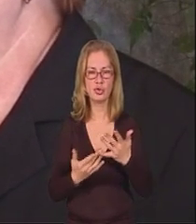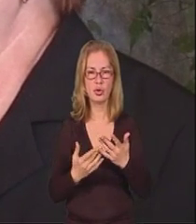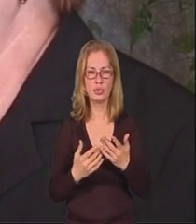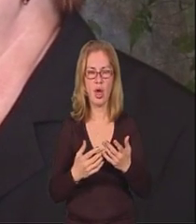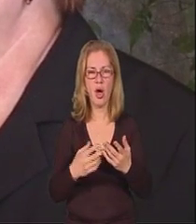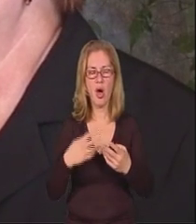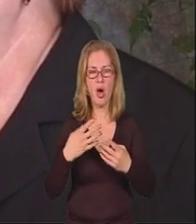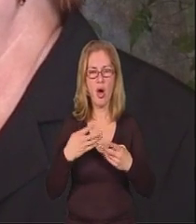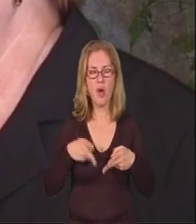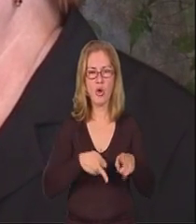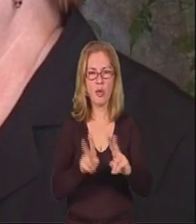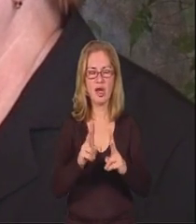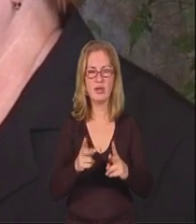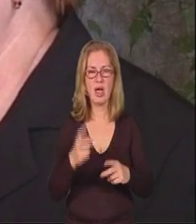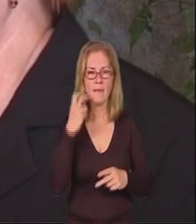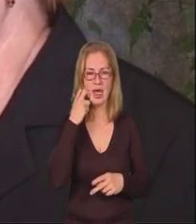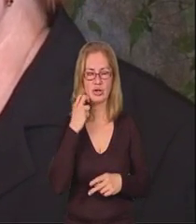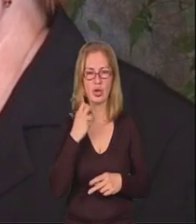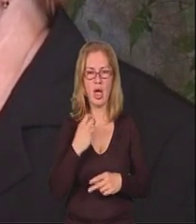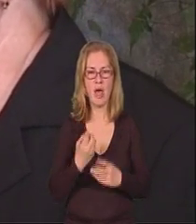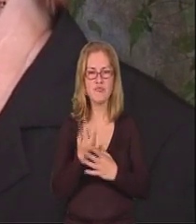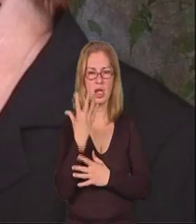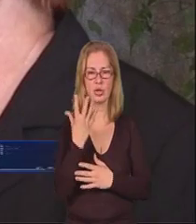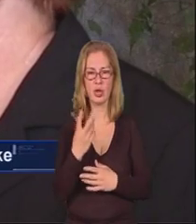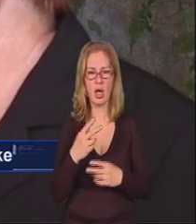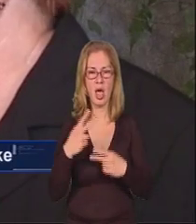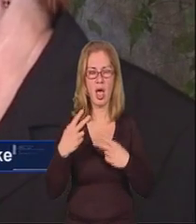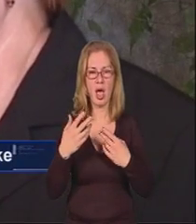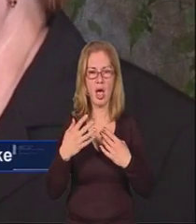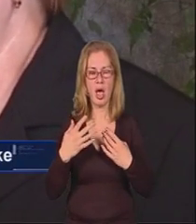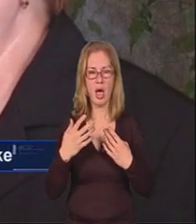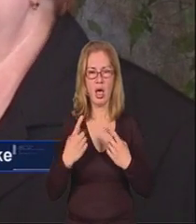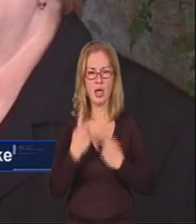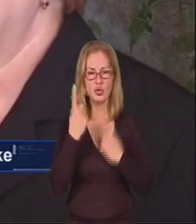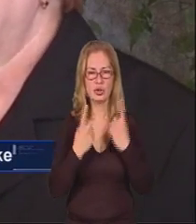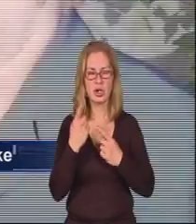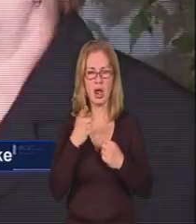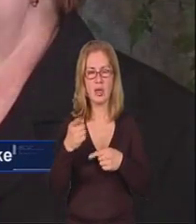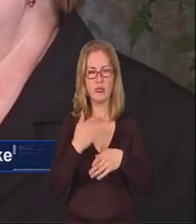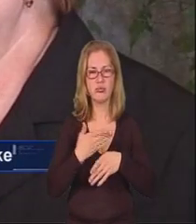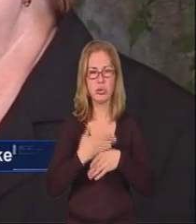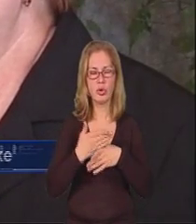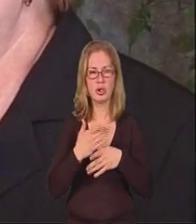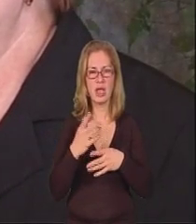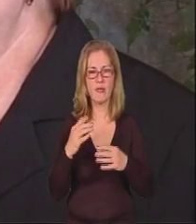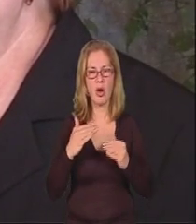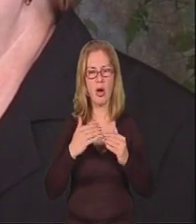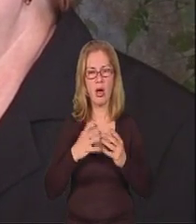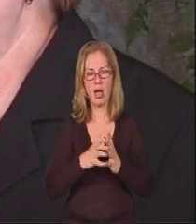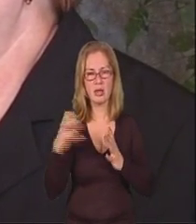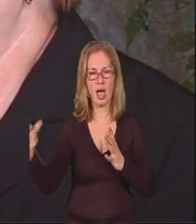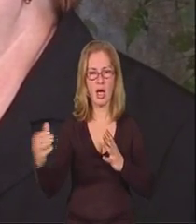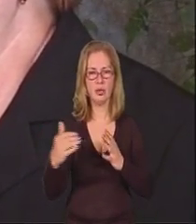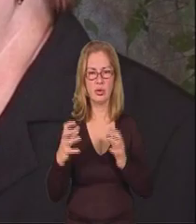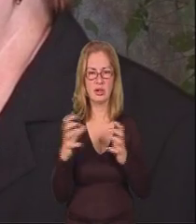računa o poljoprivredi, mesnoj i biljnoj industriji. Ovo je dobra prilika da otkrijemo te potencijale kako bismo pomogli dalju saradnju